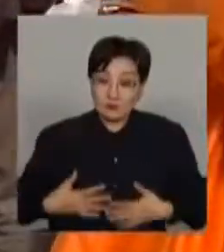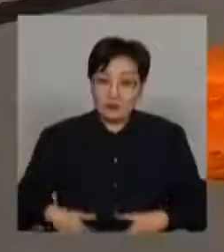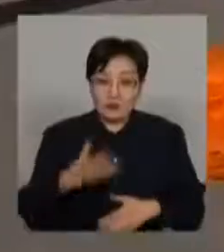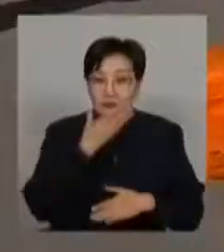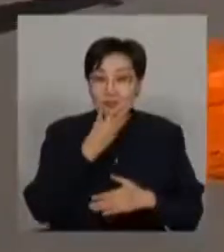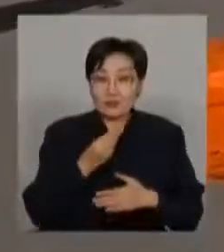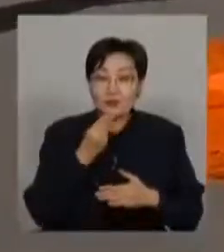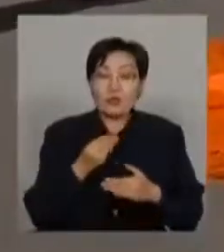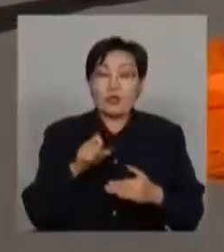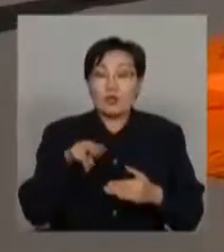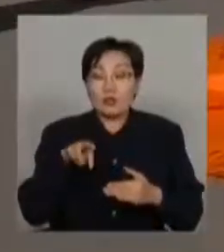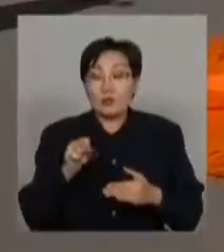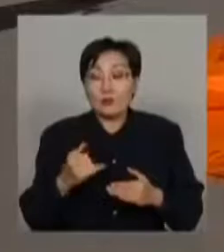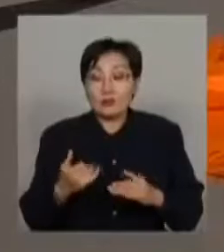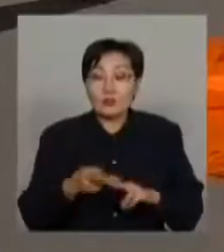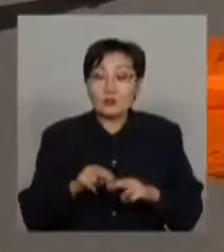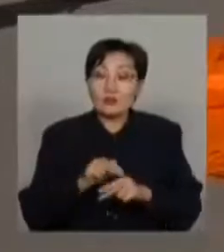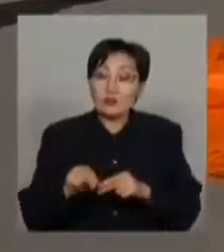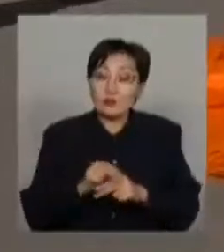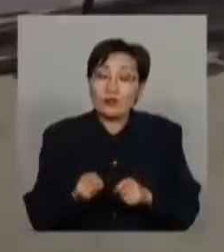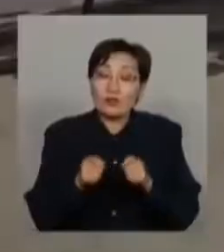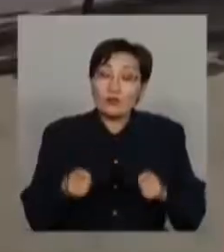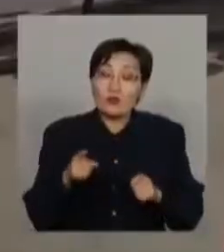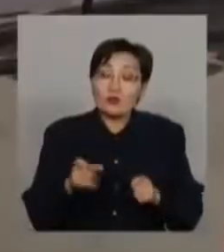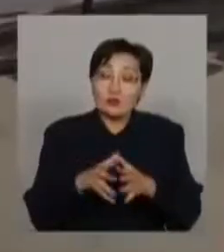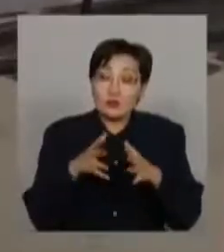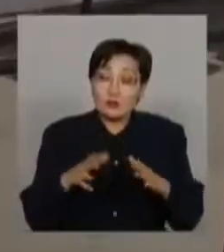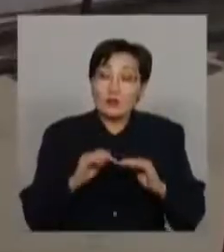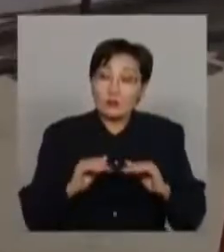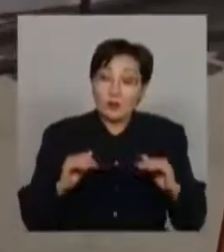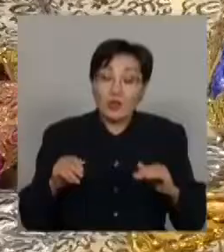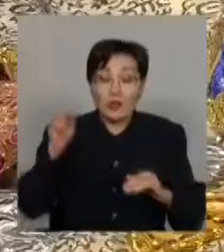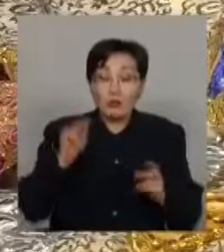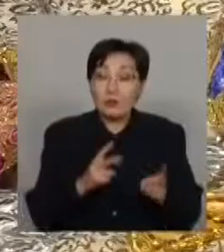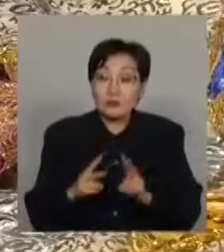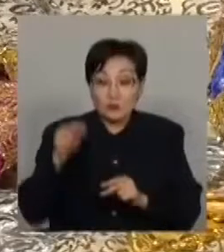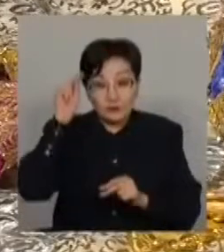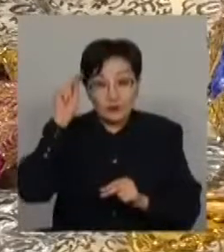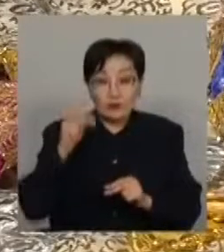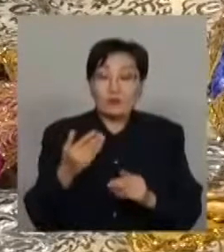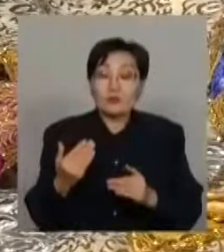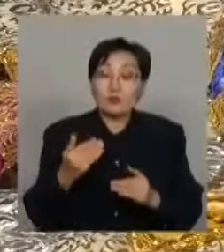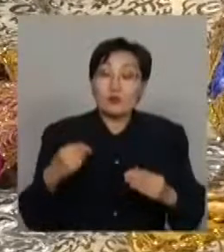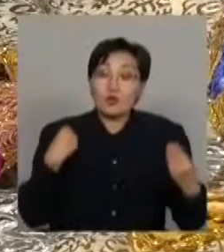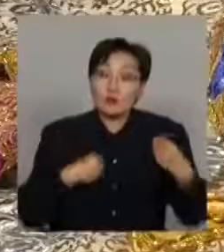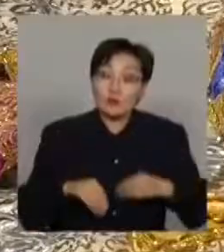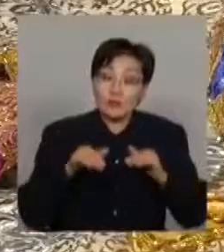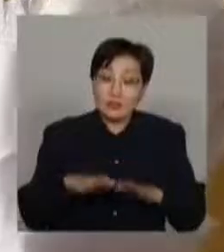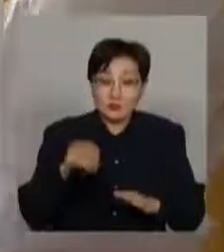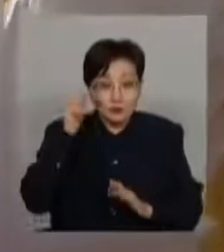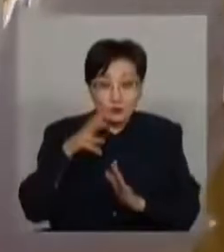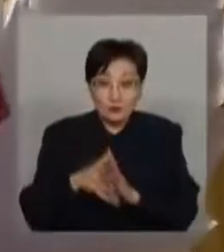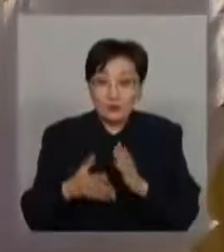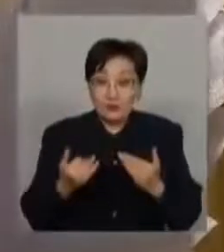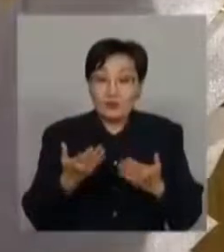жауын алады. Алатау ауданында бұл үйірме ашылғалы 100-ден аса тәлімгер би билеуді үйренген. Тең жартысы өздеріне костюм тігуді меңгеріп алыпты.